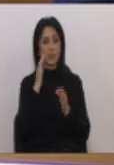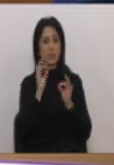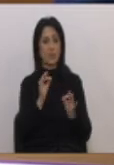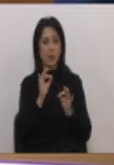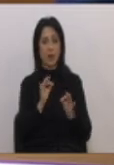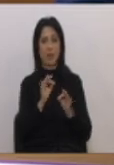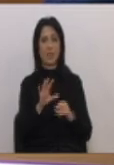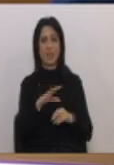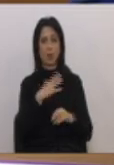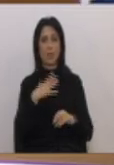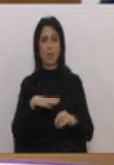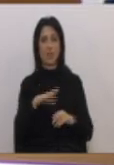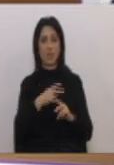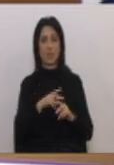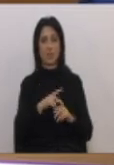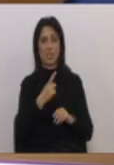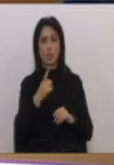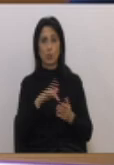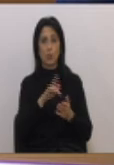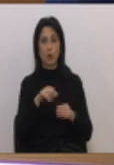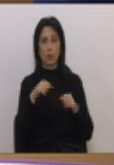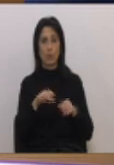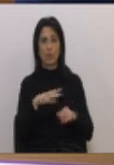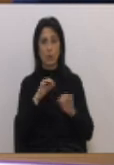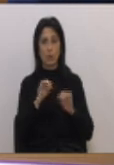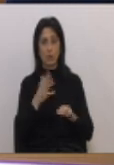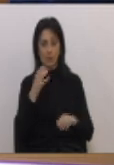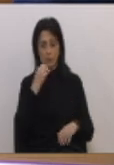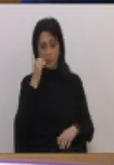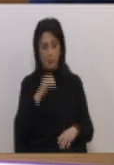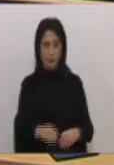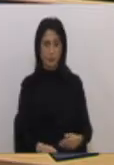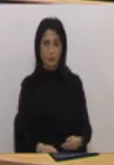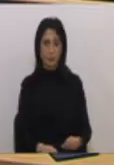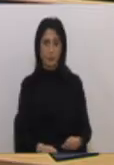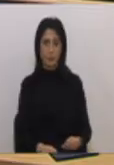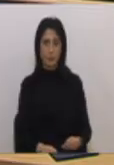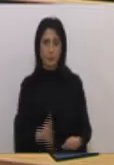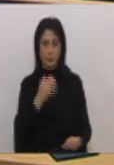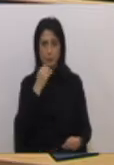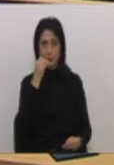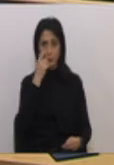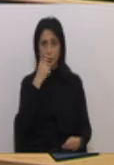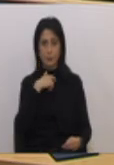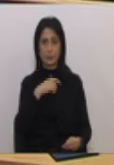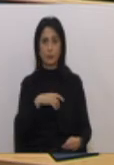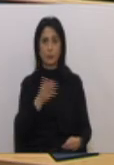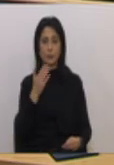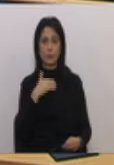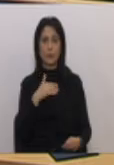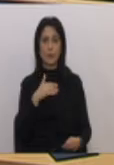სამართლიანობა იყოს ქვეყანაში იმისთვის, რომ თითოეული მოქალაქის უფლება იყოს დასრულებული. დიდი მადლობა. დიდი მადლობა ბატონ გიორგი,